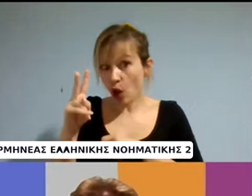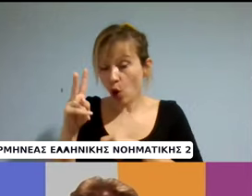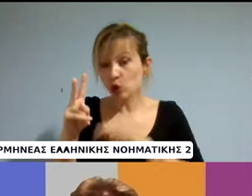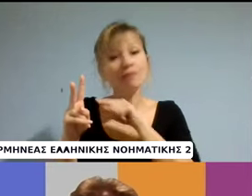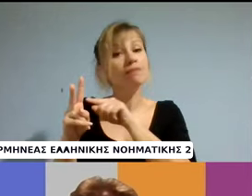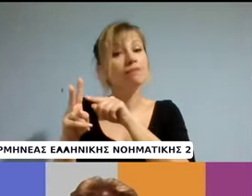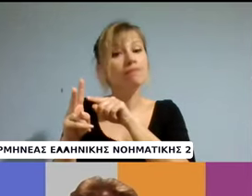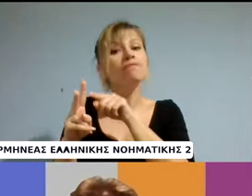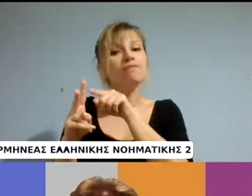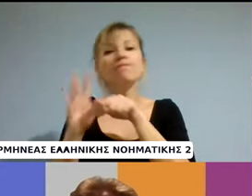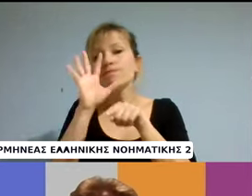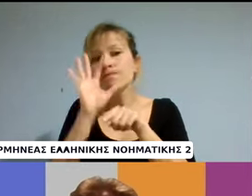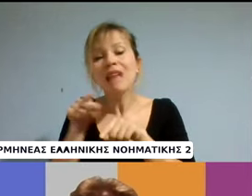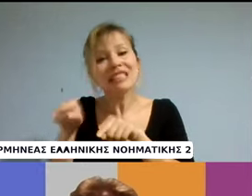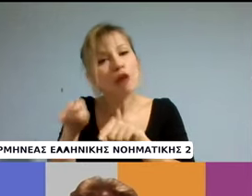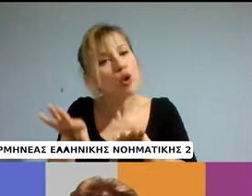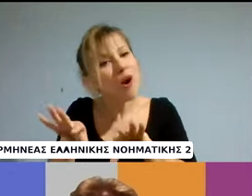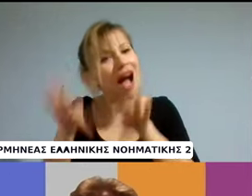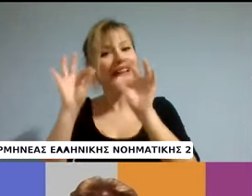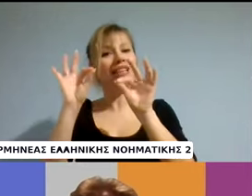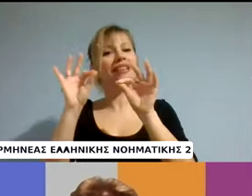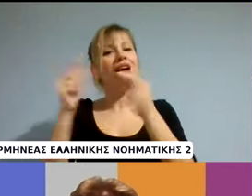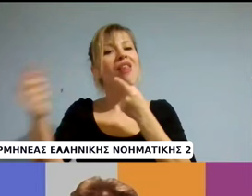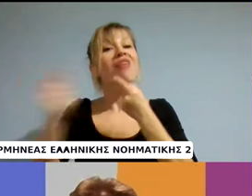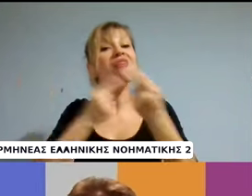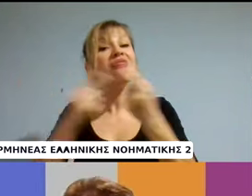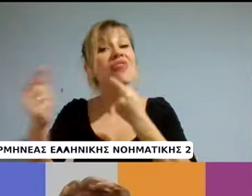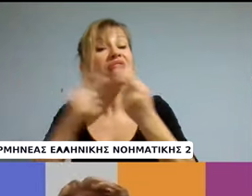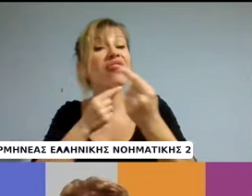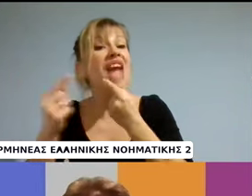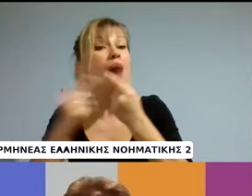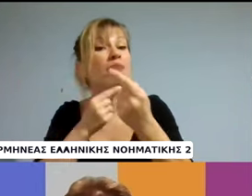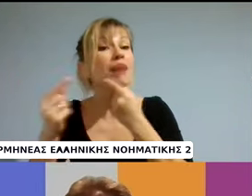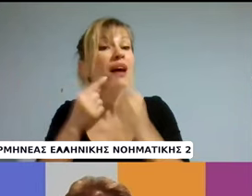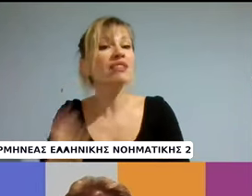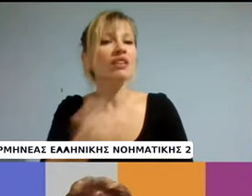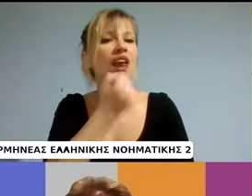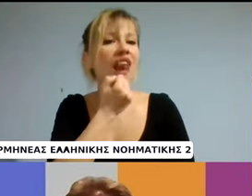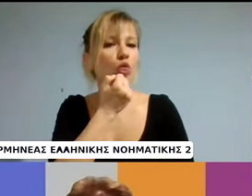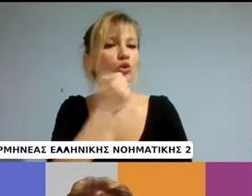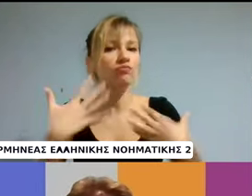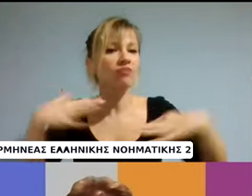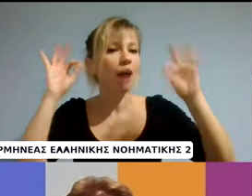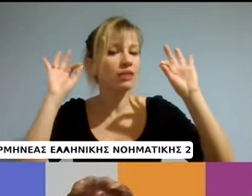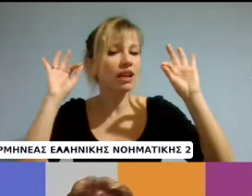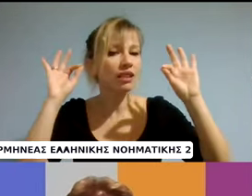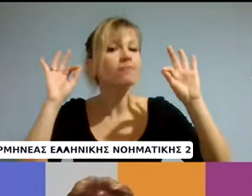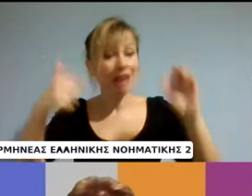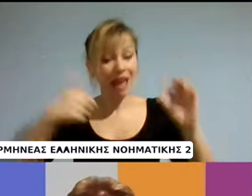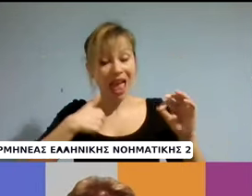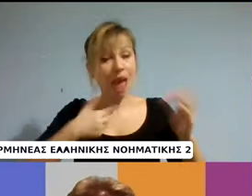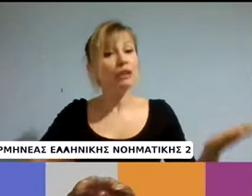έχουν ήδη ξεκινήσει τη διαπραγμάτευση από μία μη αντικειμενική βάση. Η πρόταση που έχουμε